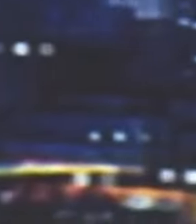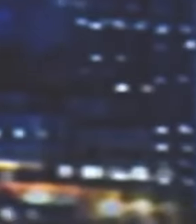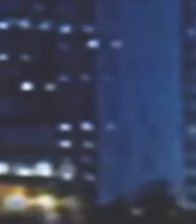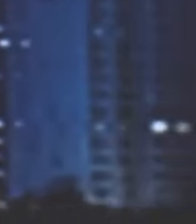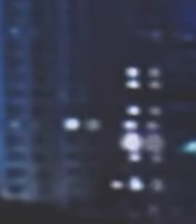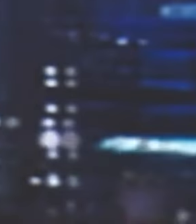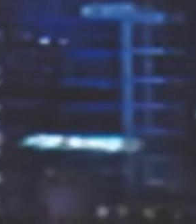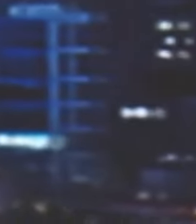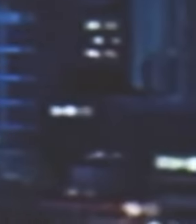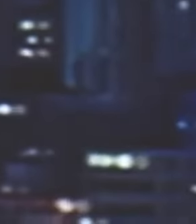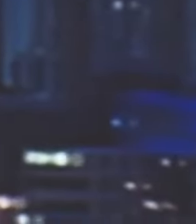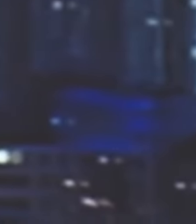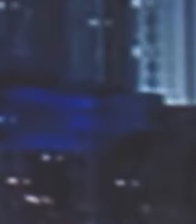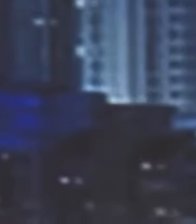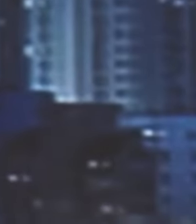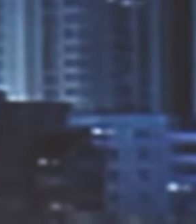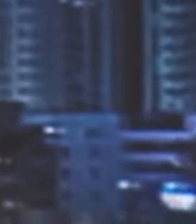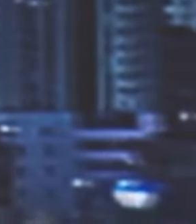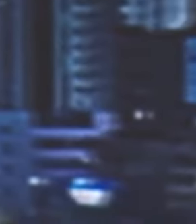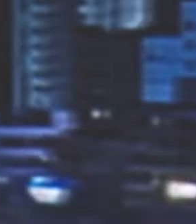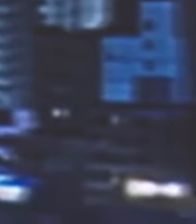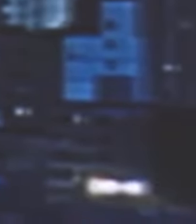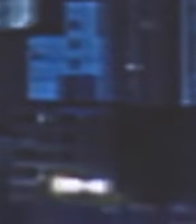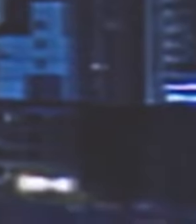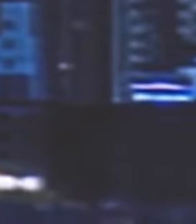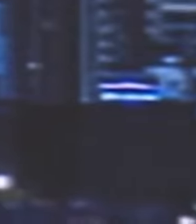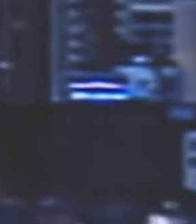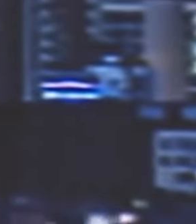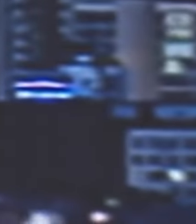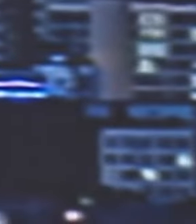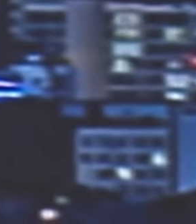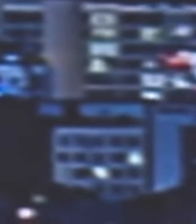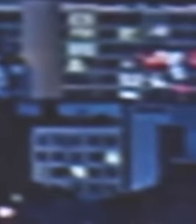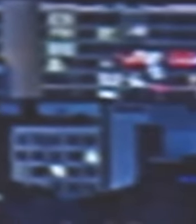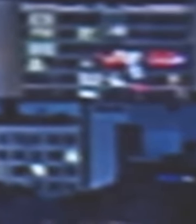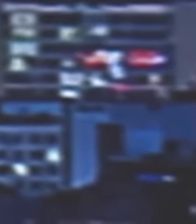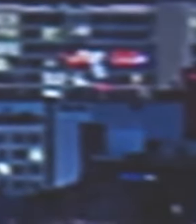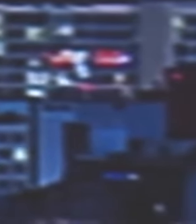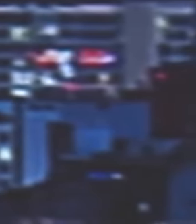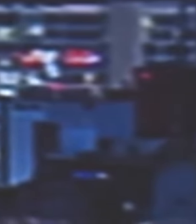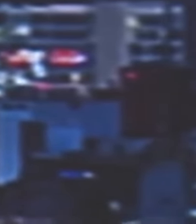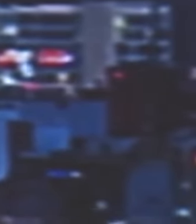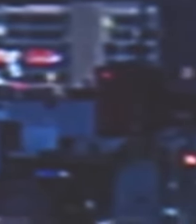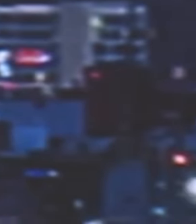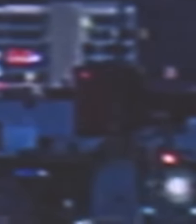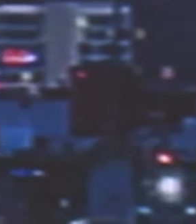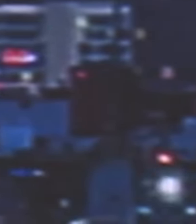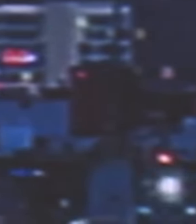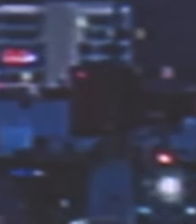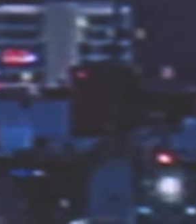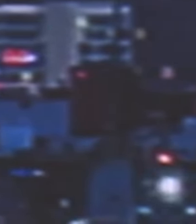뉴스를 시청해 주셔서 고맙습니다. 저희는 저녁 6시 50분 뉴스룸에서 뵙겠습니다.